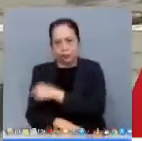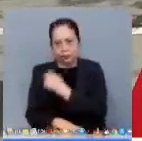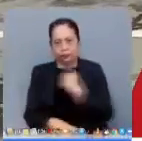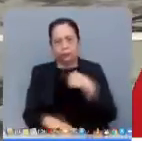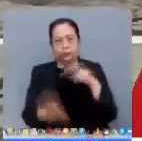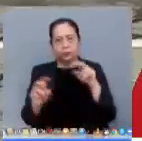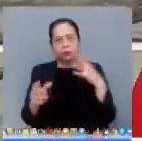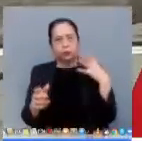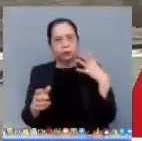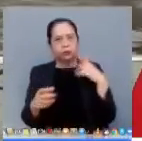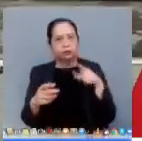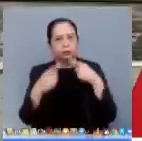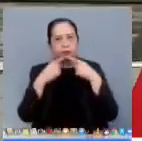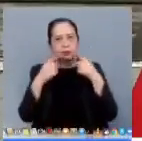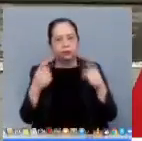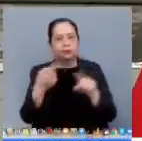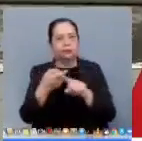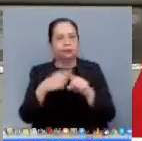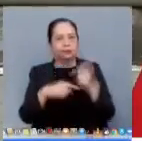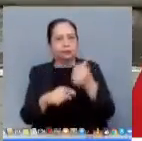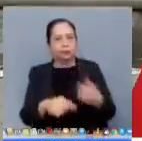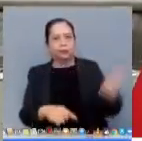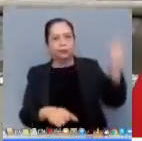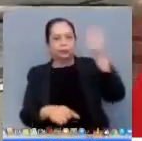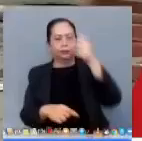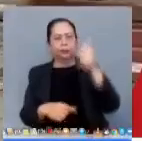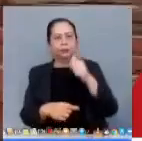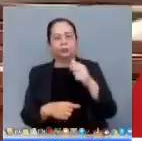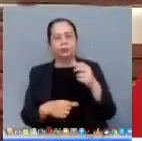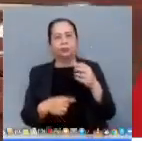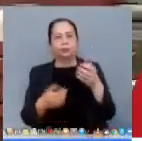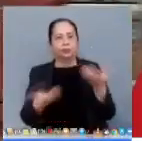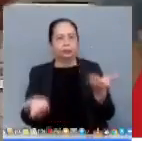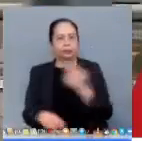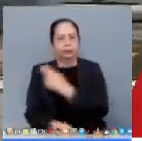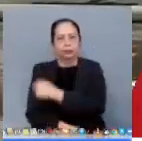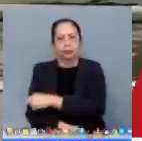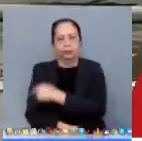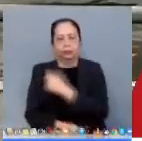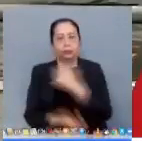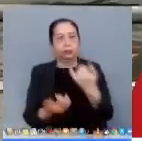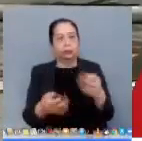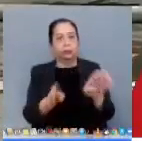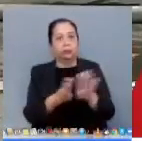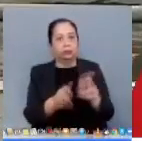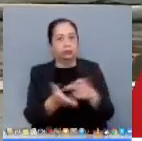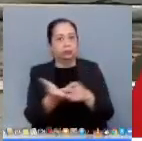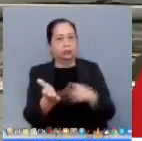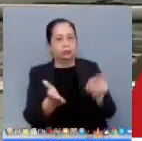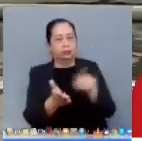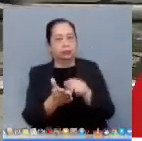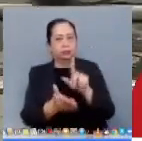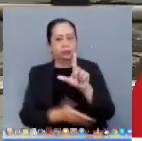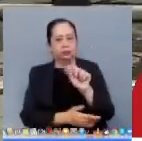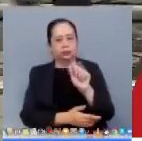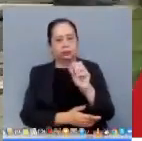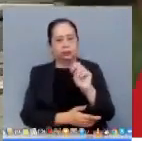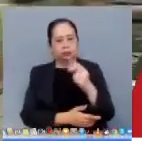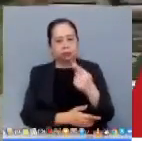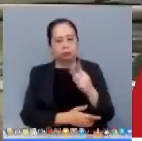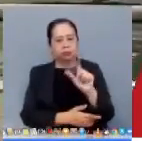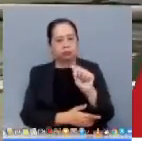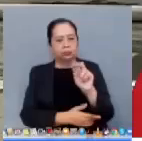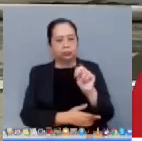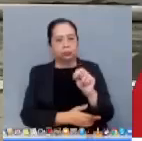na manggagaling doon sa administration ng ospital. Samantala, sarado po yung bahagi ng Laonlaang Road, itong side